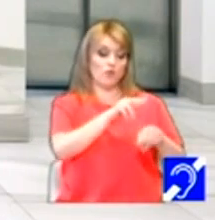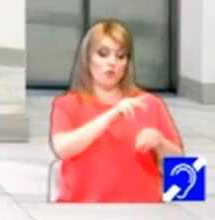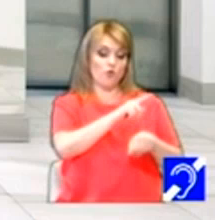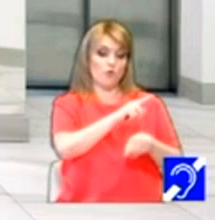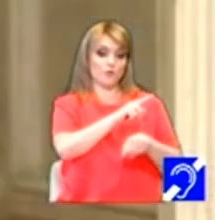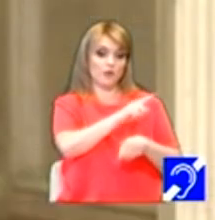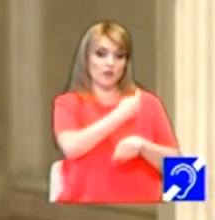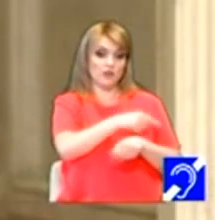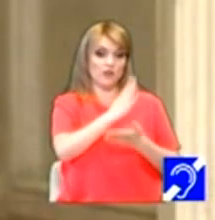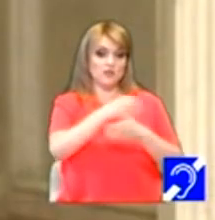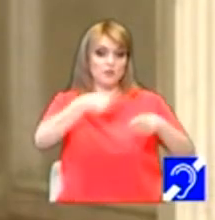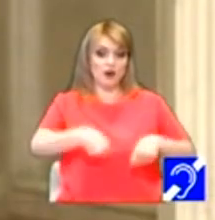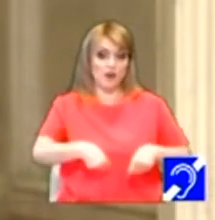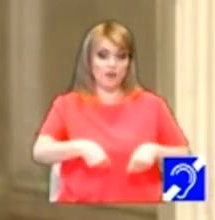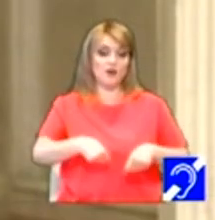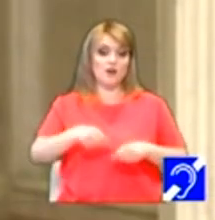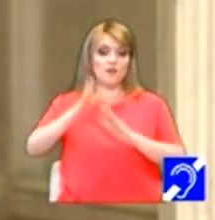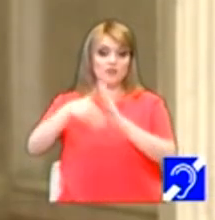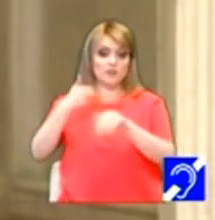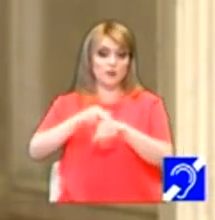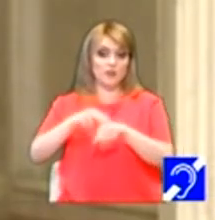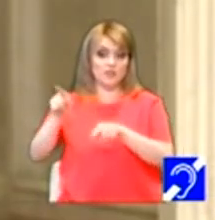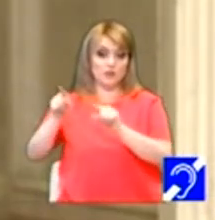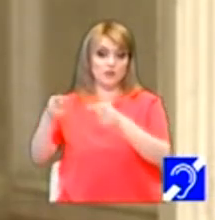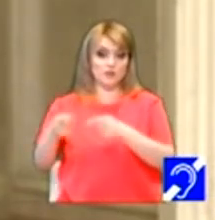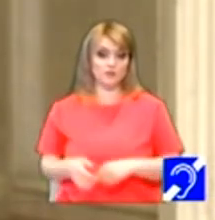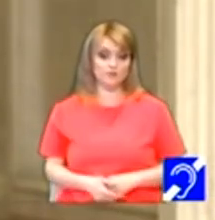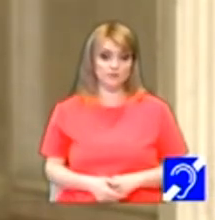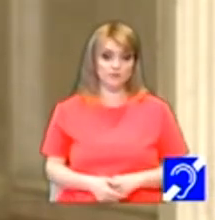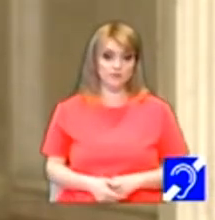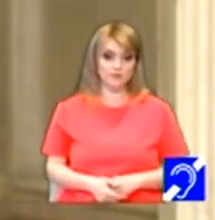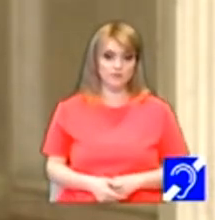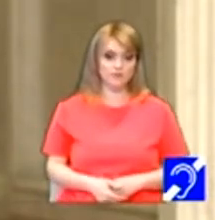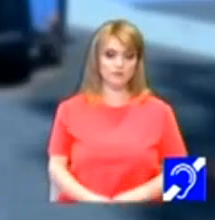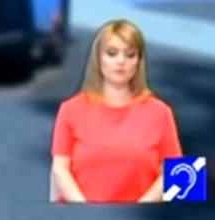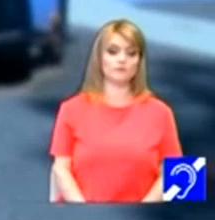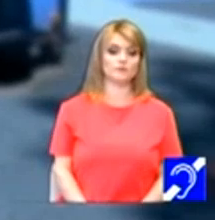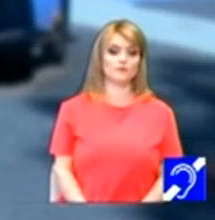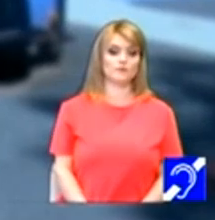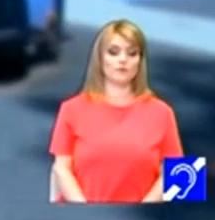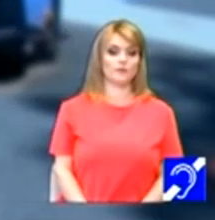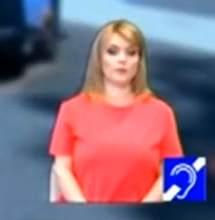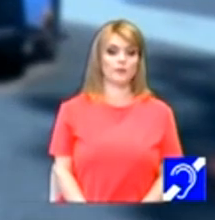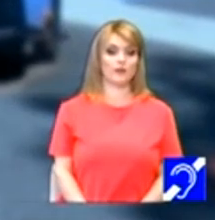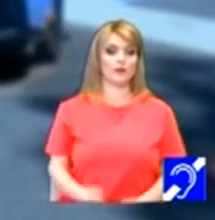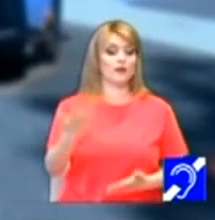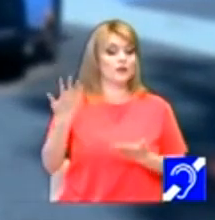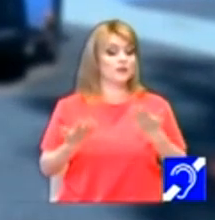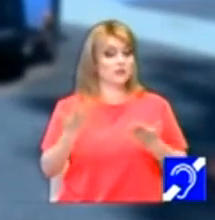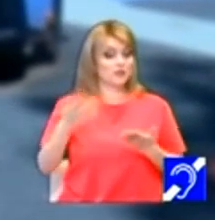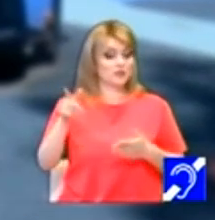bolnav. Statul nu te poate forța în niciun caz să urmezi un tratament împotriva voinței tale. În cazul